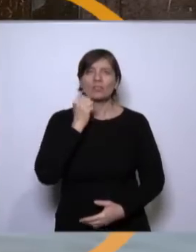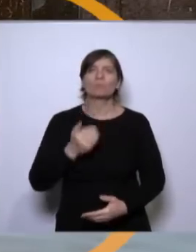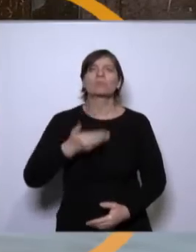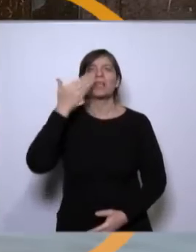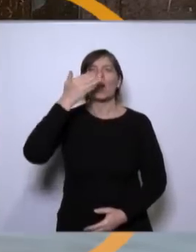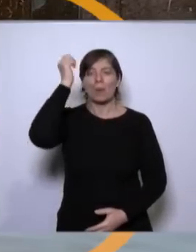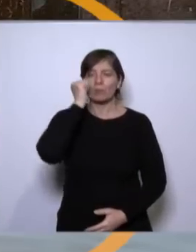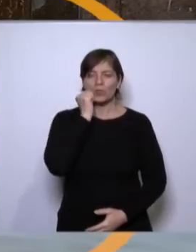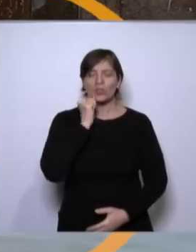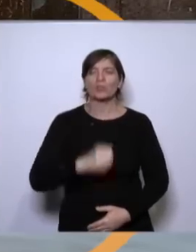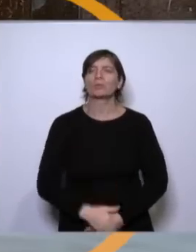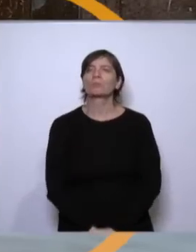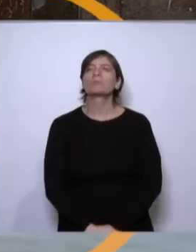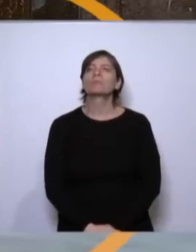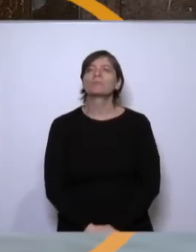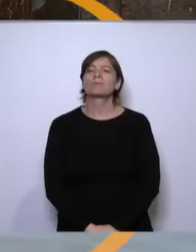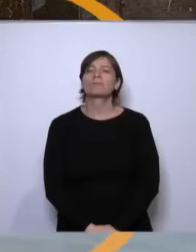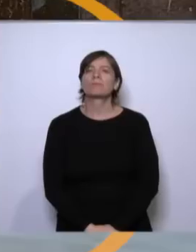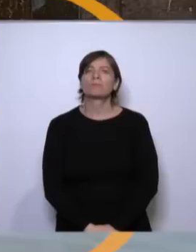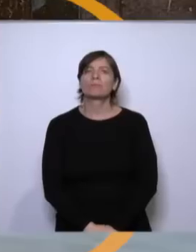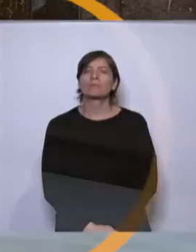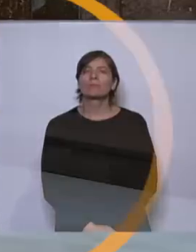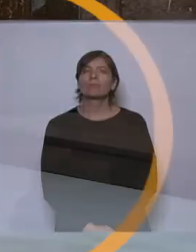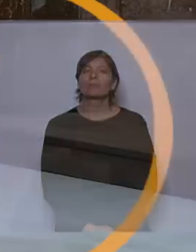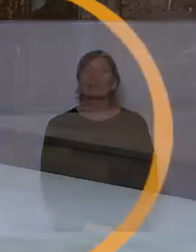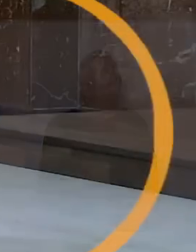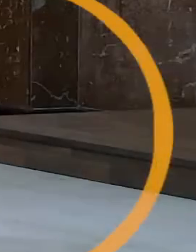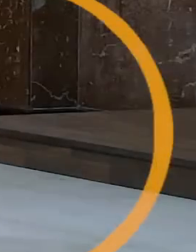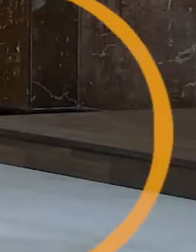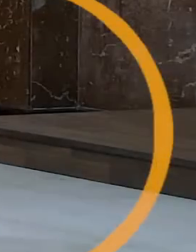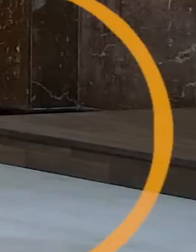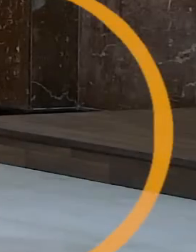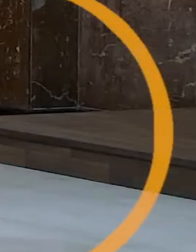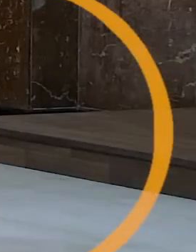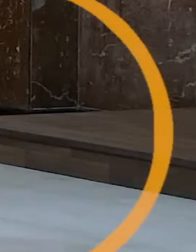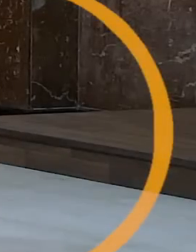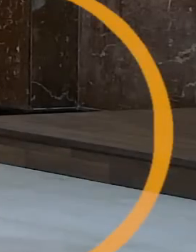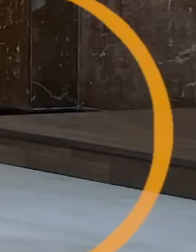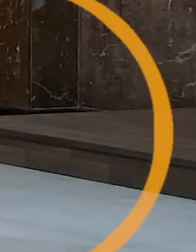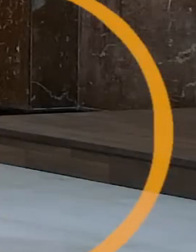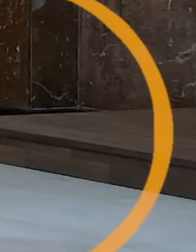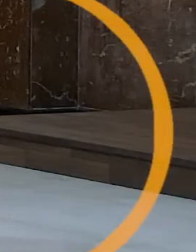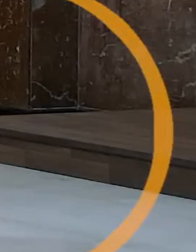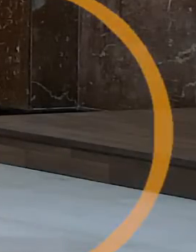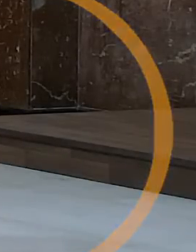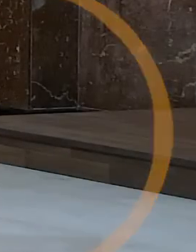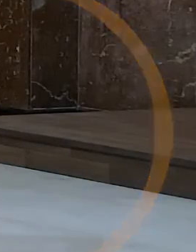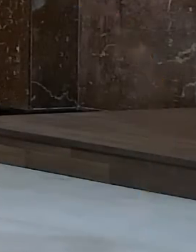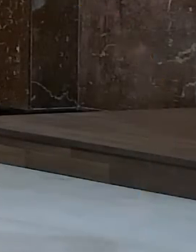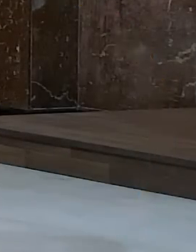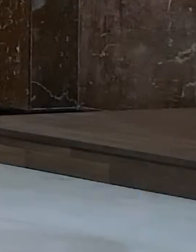저희를 당신 소유로 삼아주시기를 바랍니다. 주님의 말씀입니다.